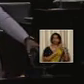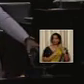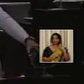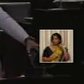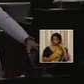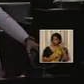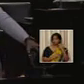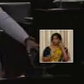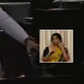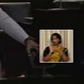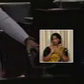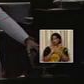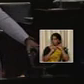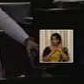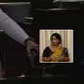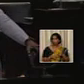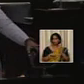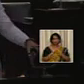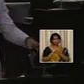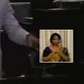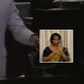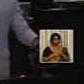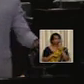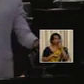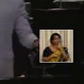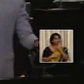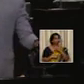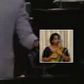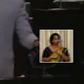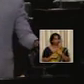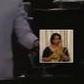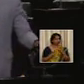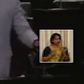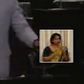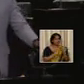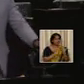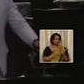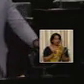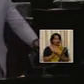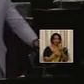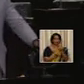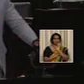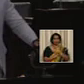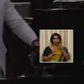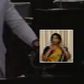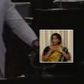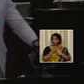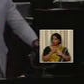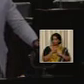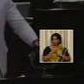පළවෙනි කාරණේ විදියට මෙවැනි තත්ත්වයකට ආවොත් ඔබට අපි කිසිදු ආකාරයේ වගවීමක් වගකීමක් ගන්නේ නැහැ කියලා දෙවෙනි කාරණේ